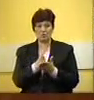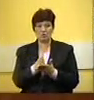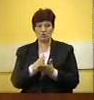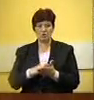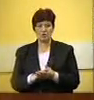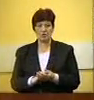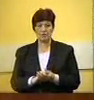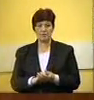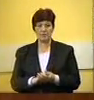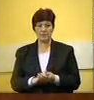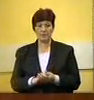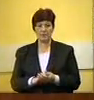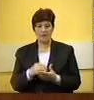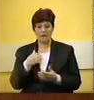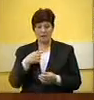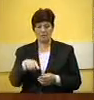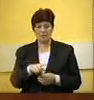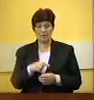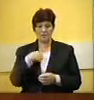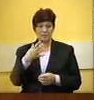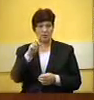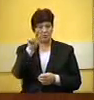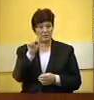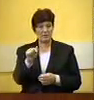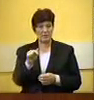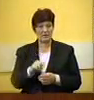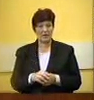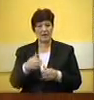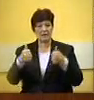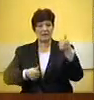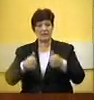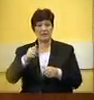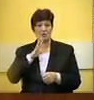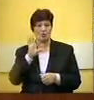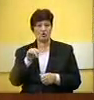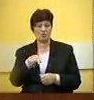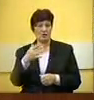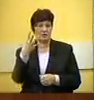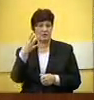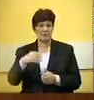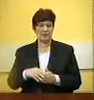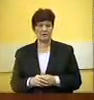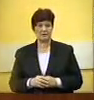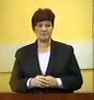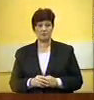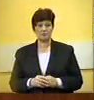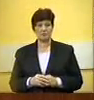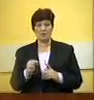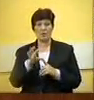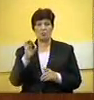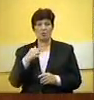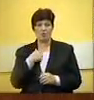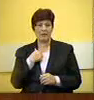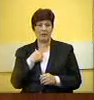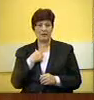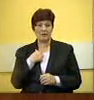slučaju, i meni, i ja bih postavio pitanje, kriterijum je na koji su odabrani tih 5. Po